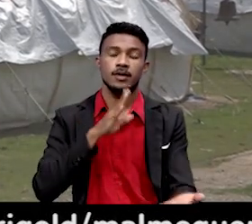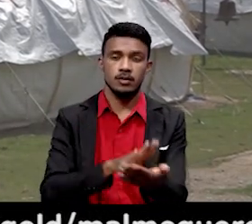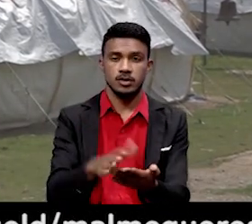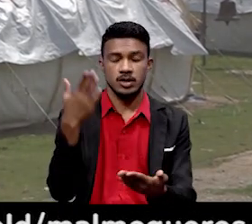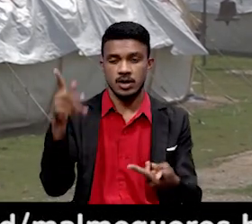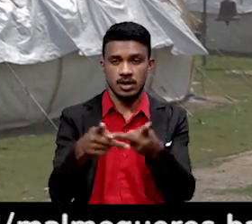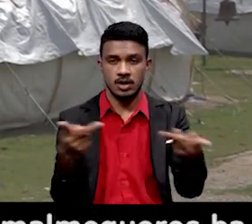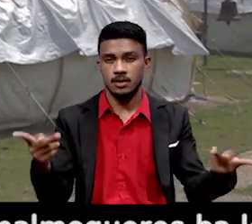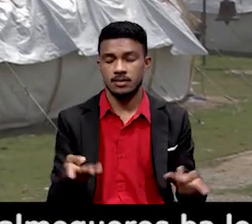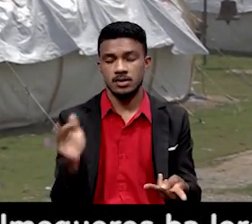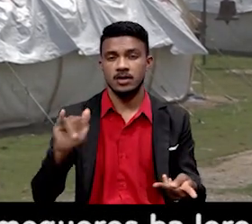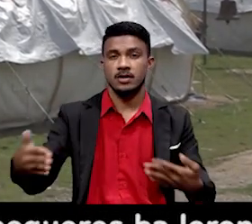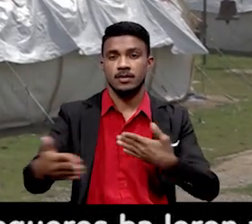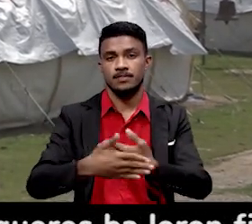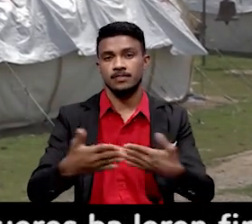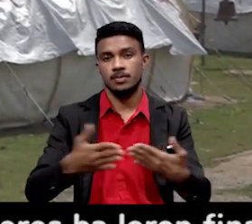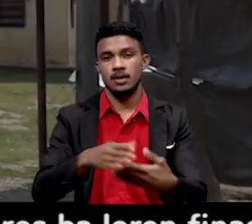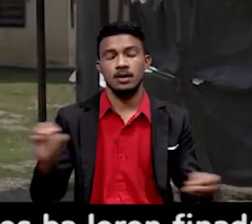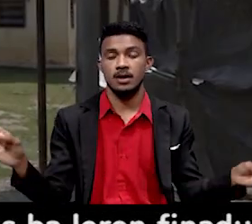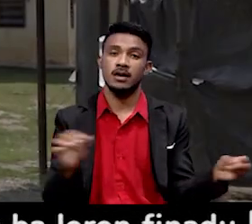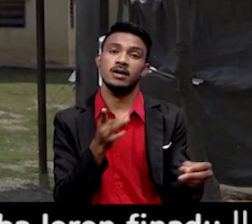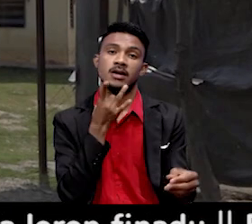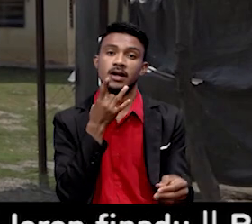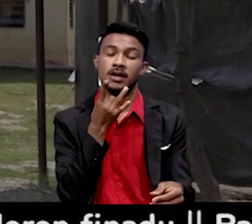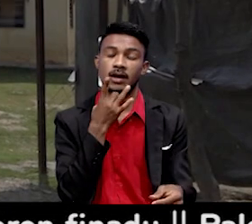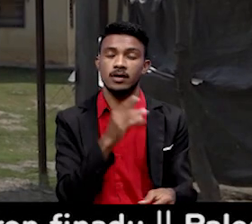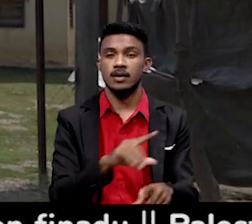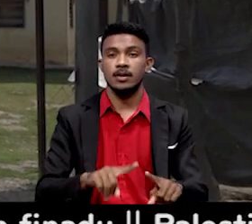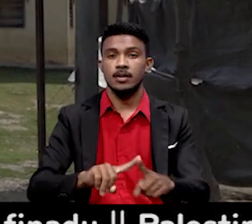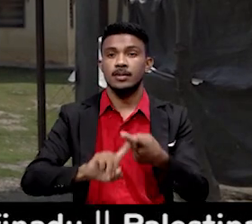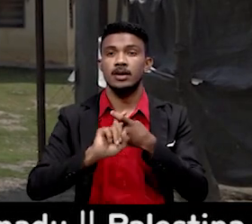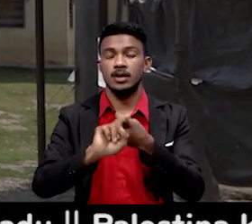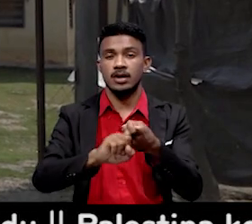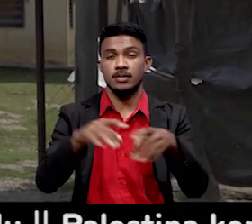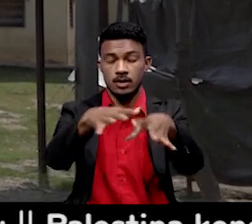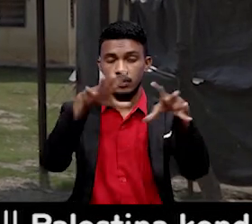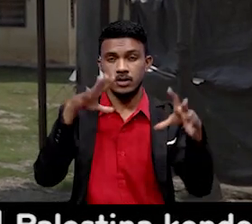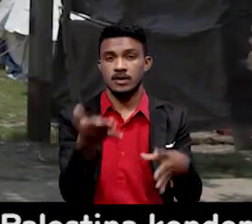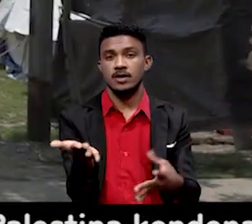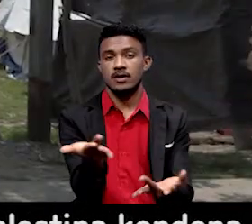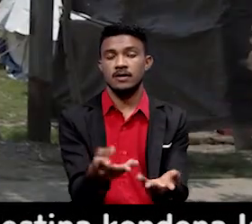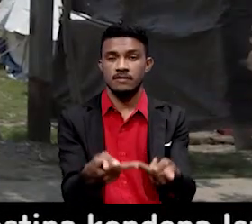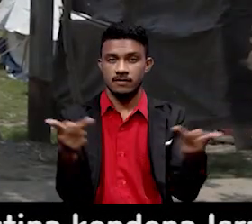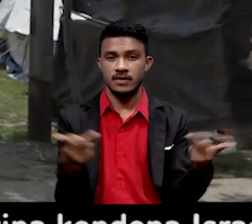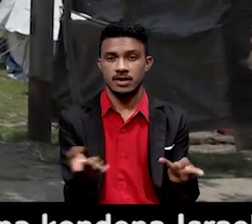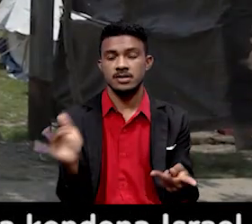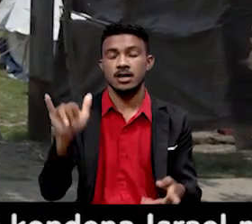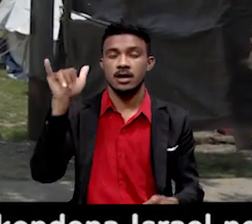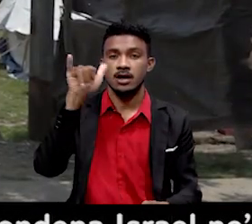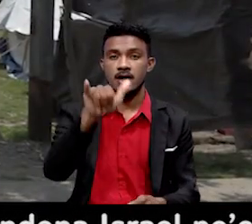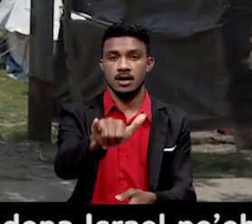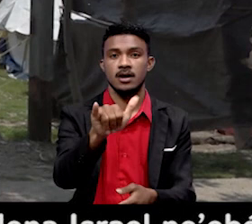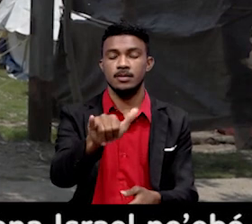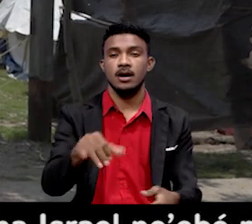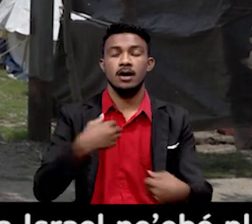mag deslocado sira enfrenta la ia linha eletricidade ne beliga balona fatin sira hela ba ho idane prejudica ba sira ni